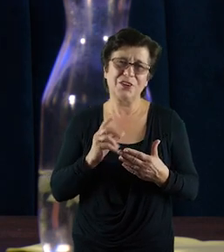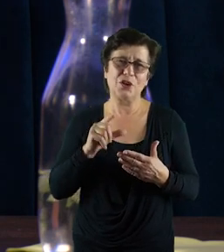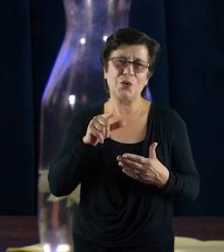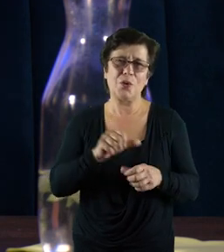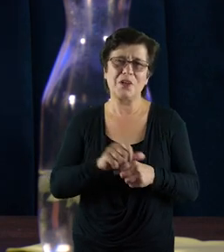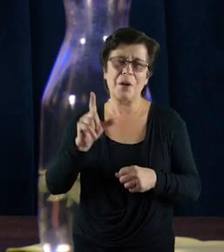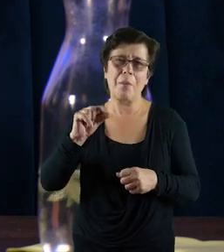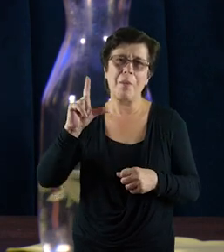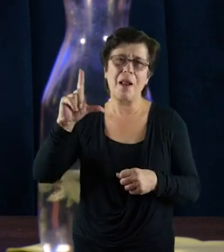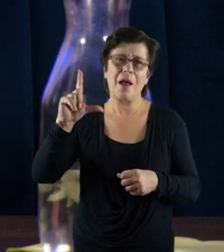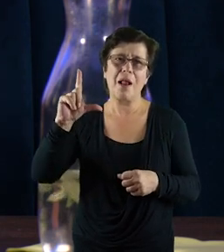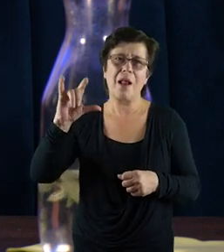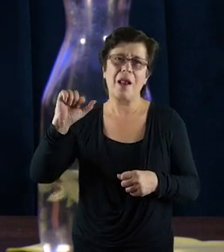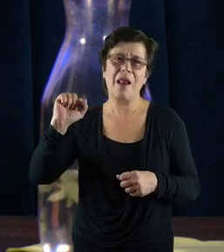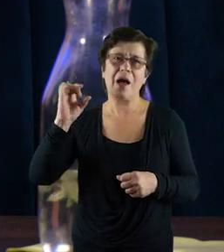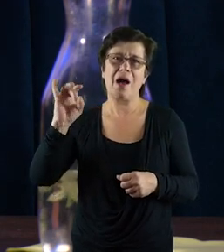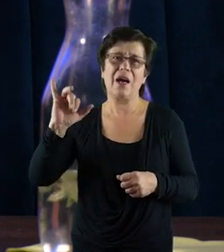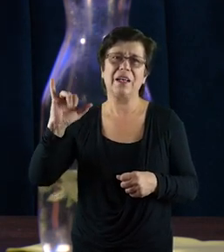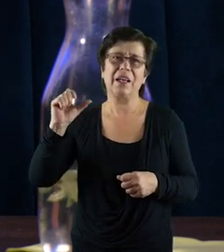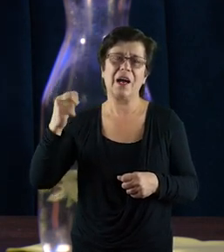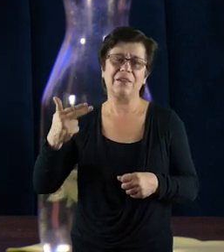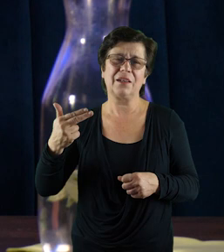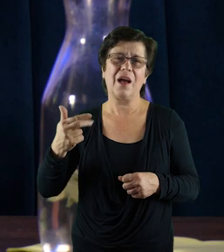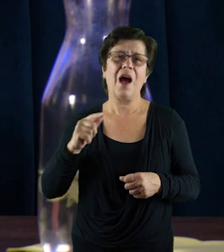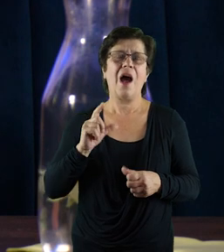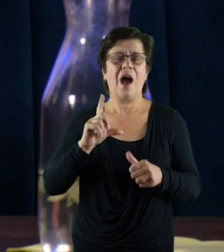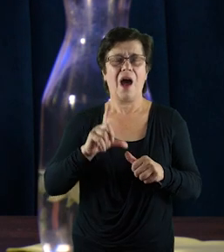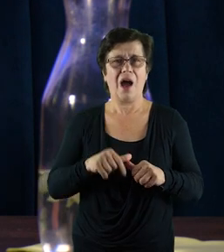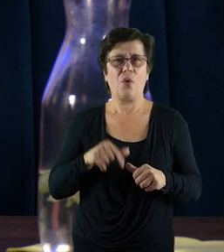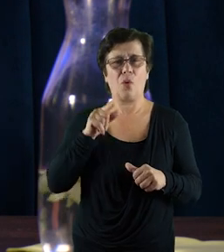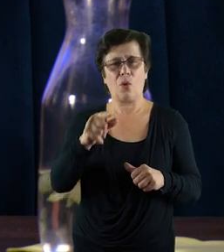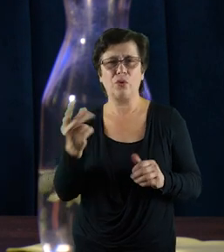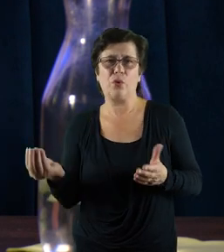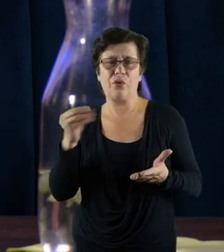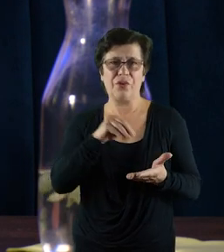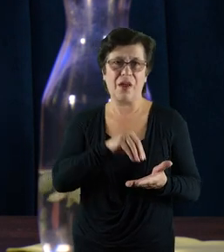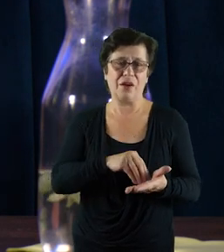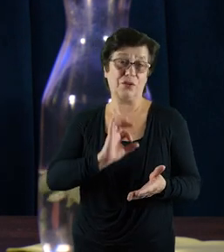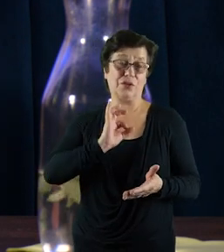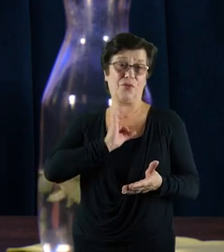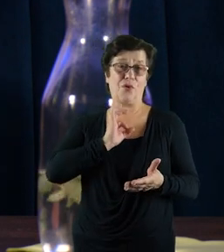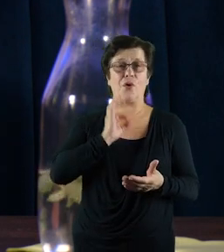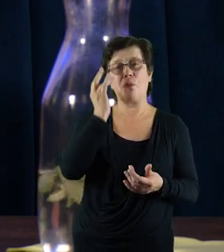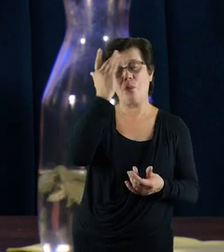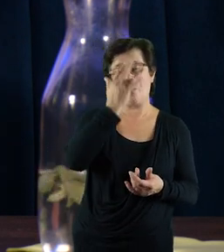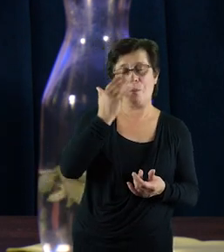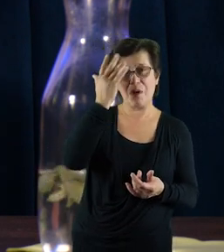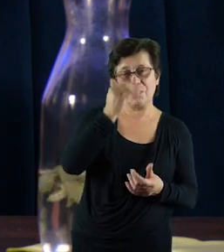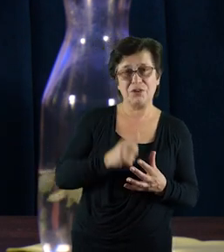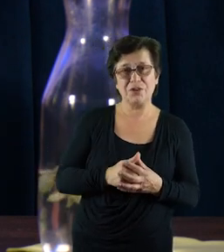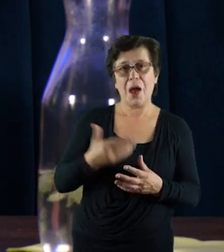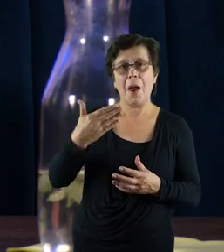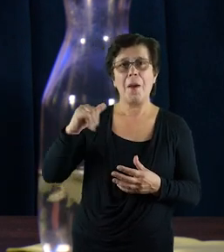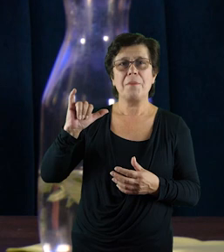jednak pewna dodana wartość, bo Przybyś tam dodaje swoją myśl. to, że u Mickiewicza jest wóz, który się